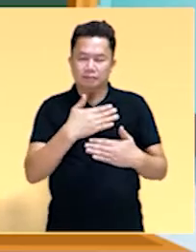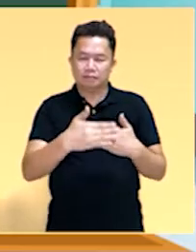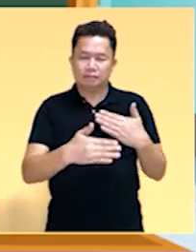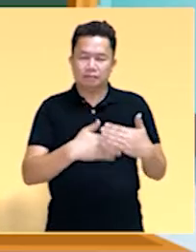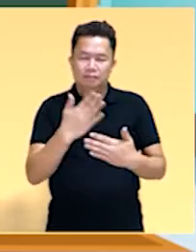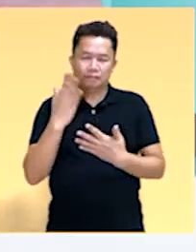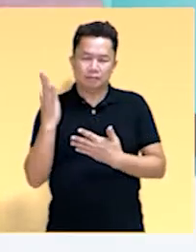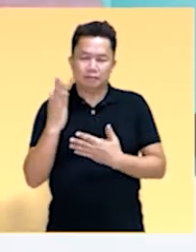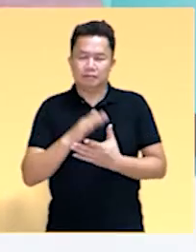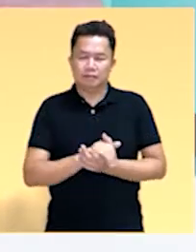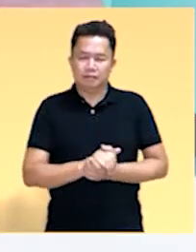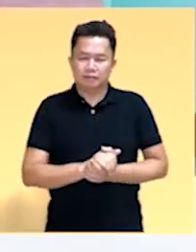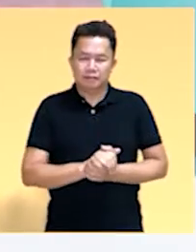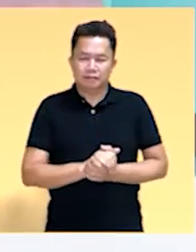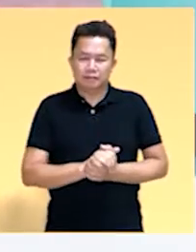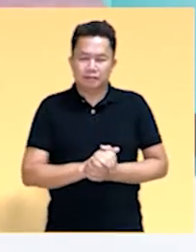nito.